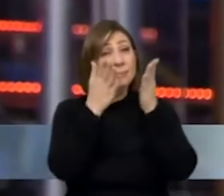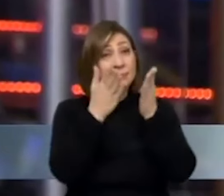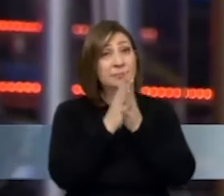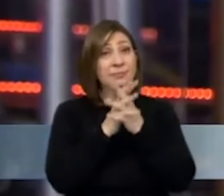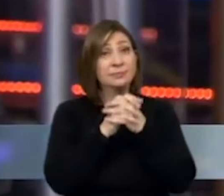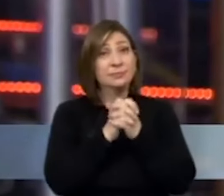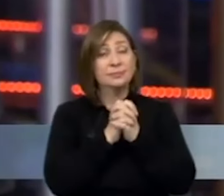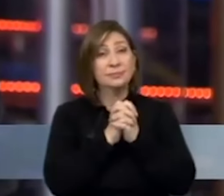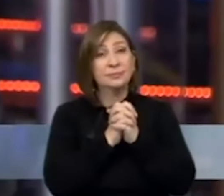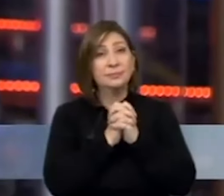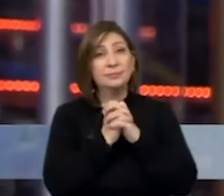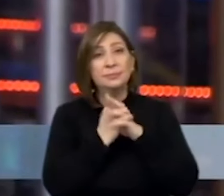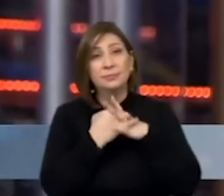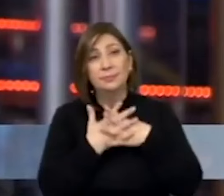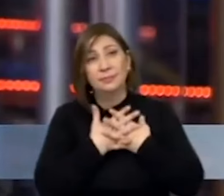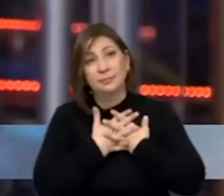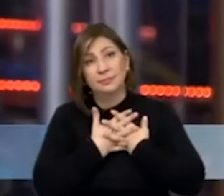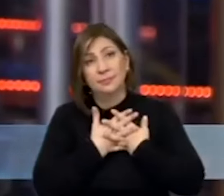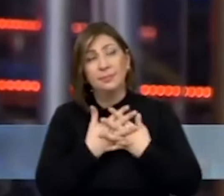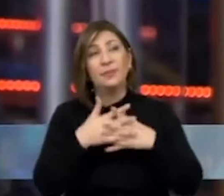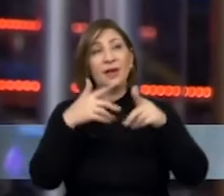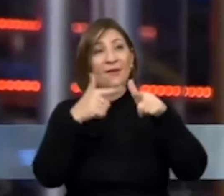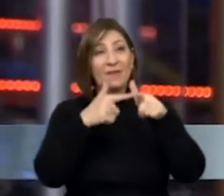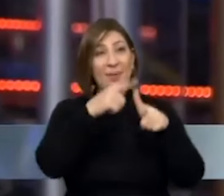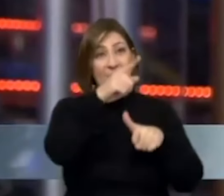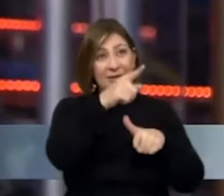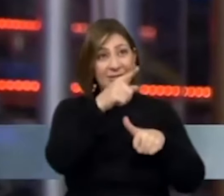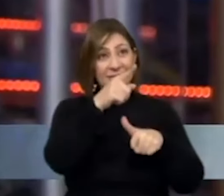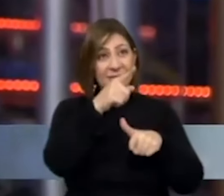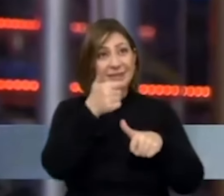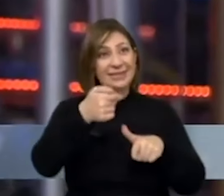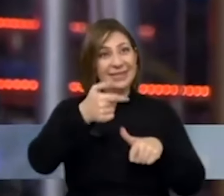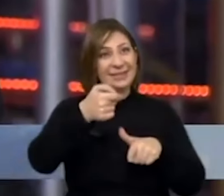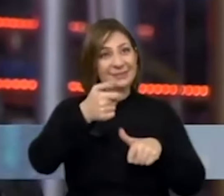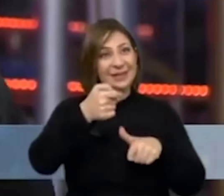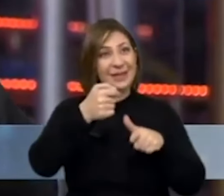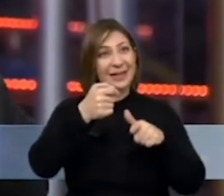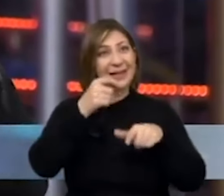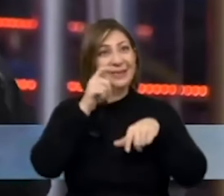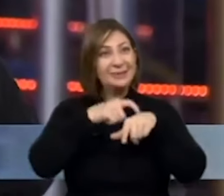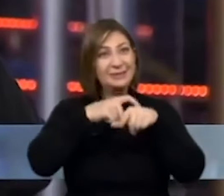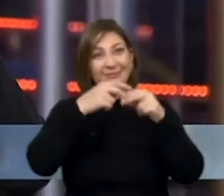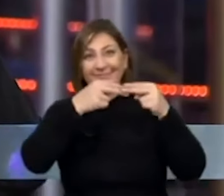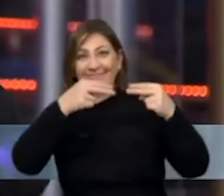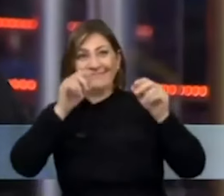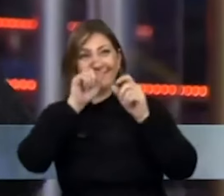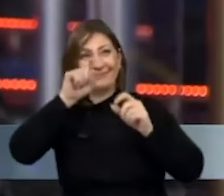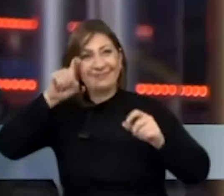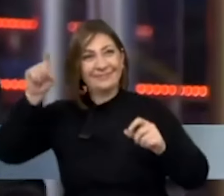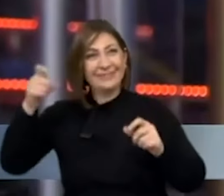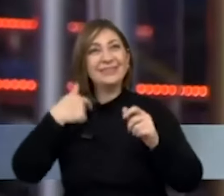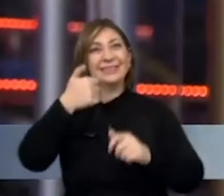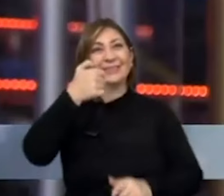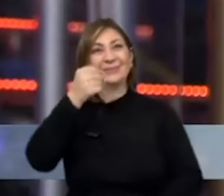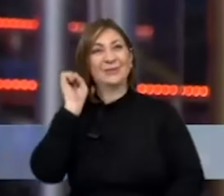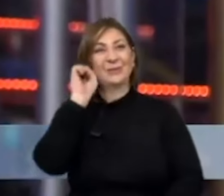Tabii ki, tabii ki. Şimdi Ferman Bey'in tesbih koleksiyonunu biliyorum. Babamın da... Ben tam ağzımdan o çıkacaktı. Ben tesbih